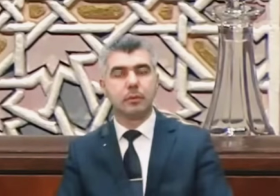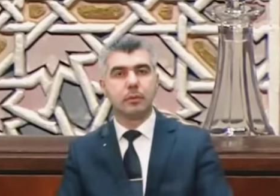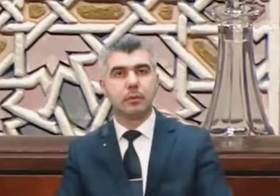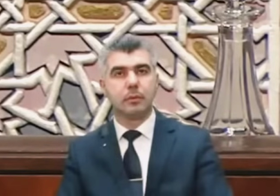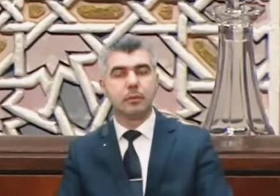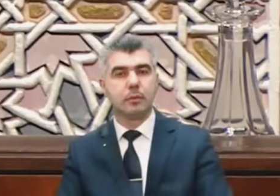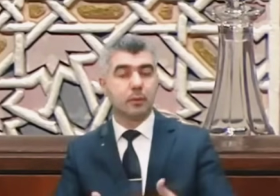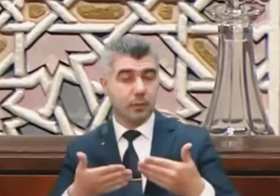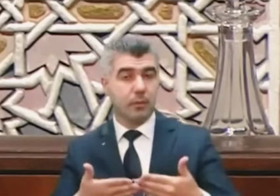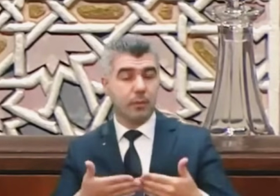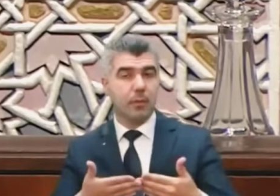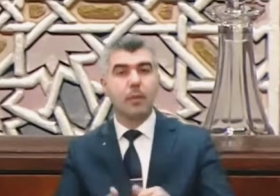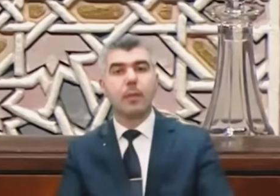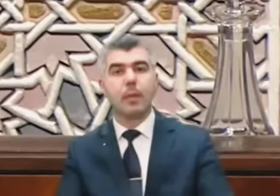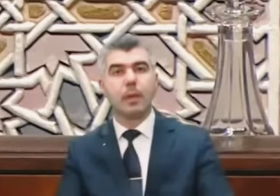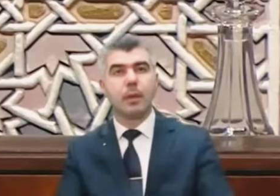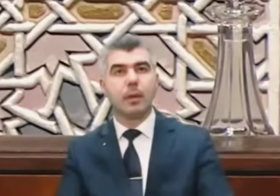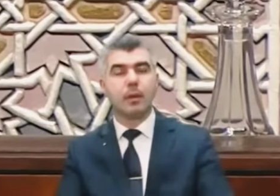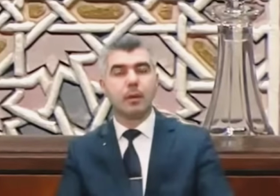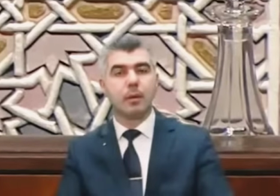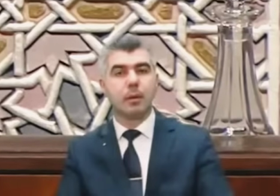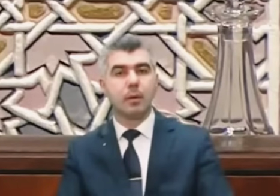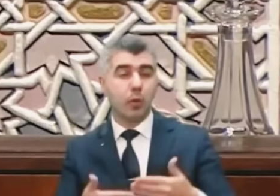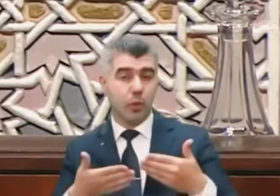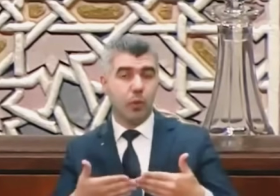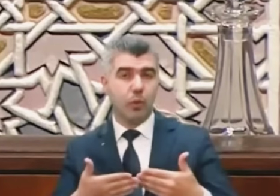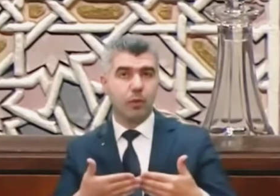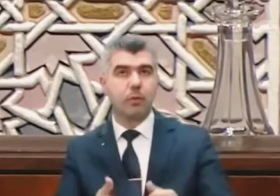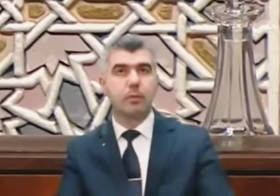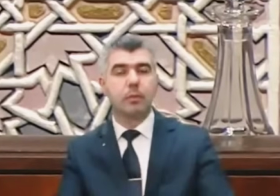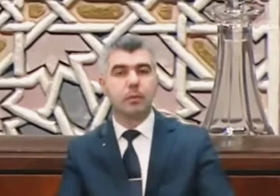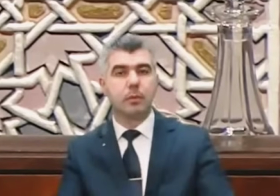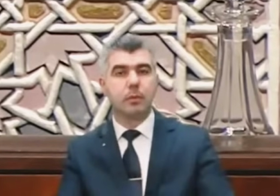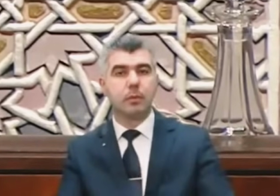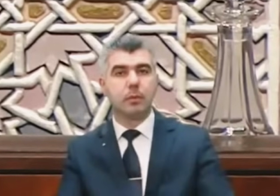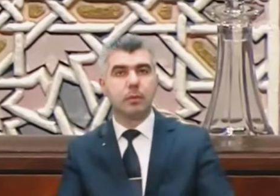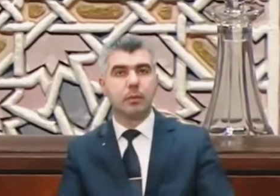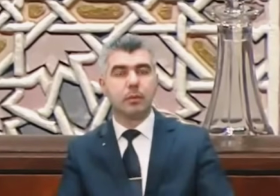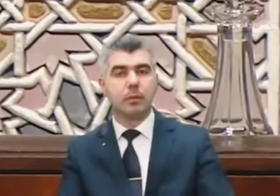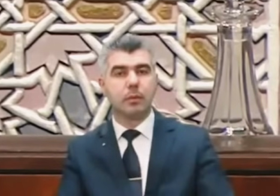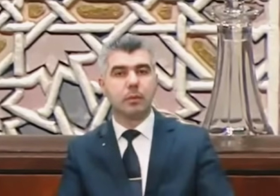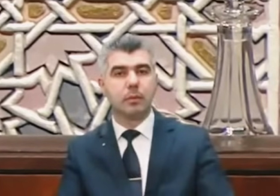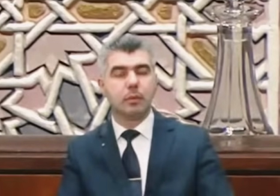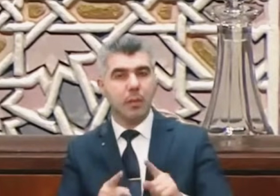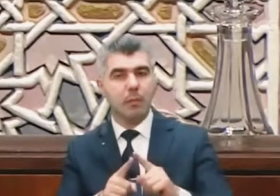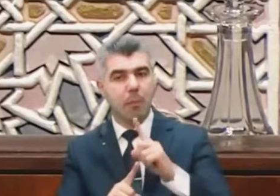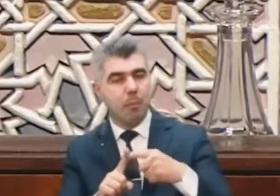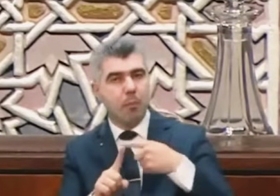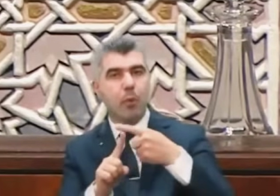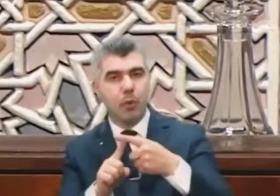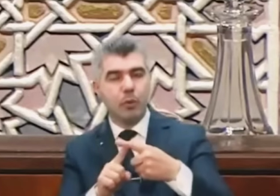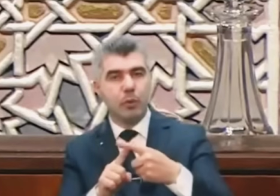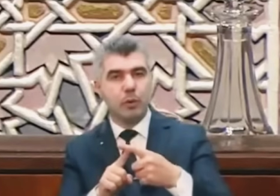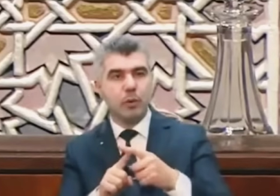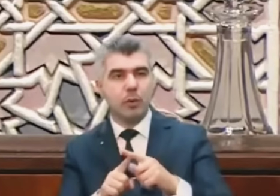قلت نسجل ان هذا اليوم على الاقل انتقلنا بواحد النقطه،